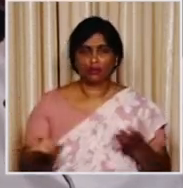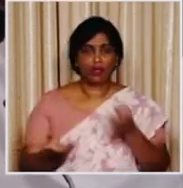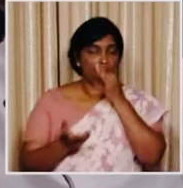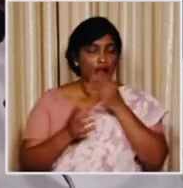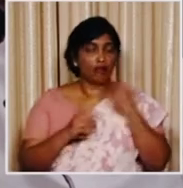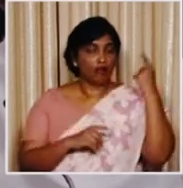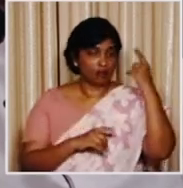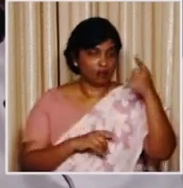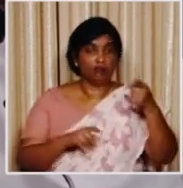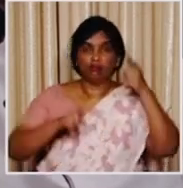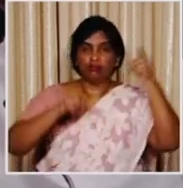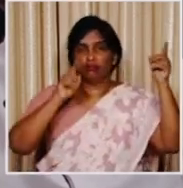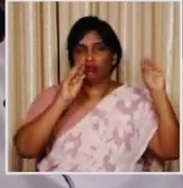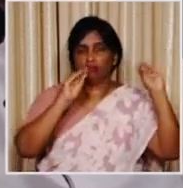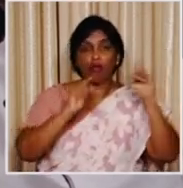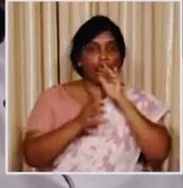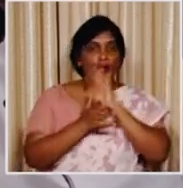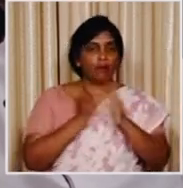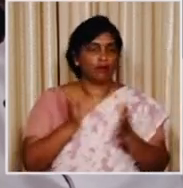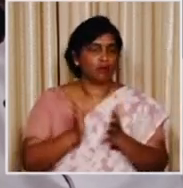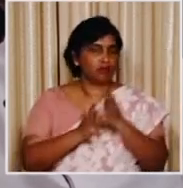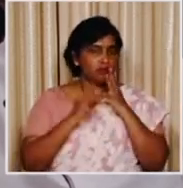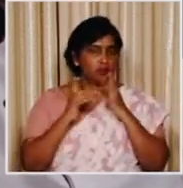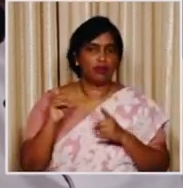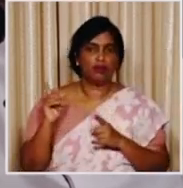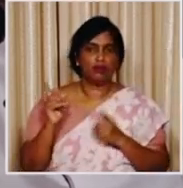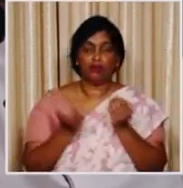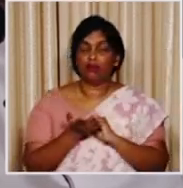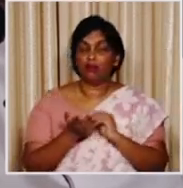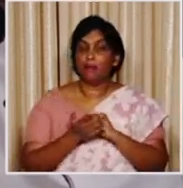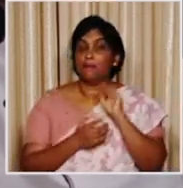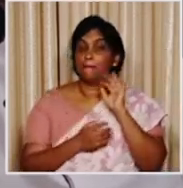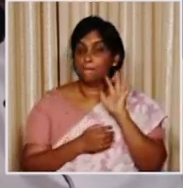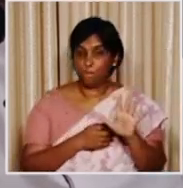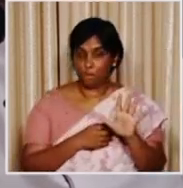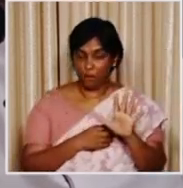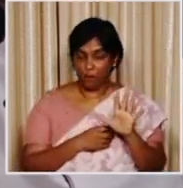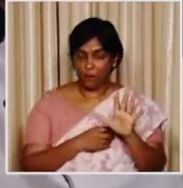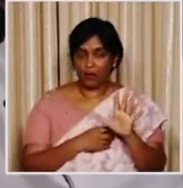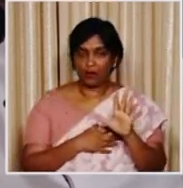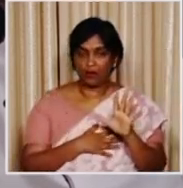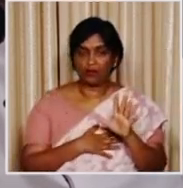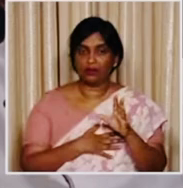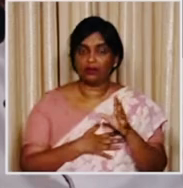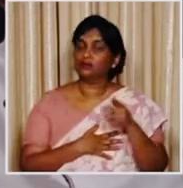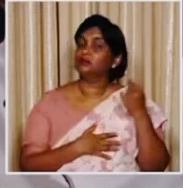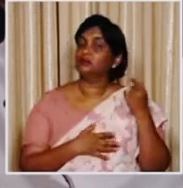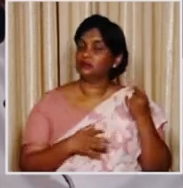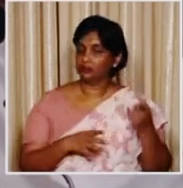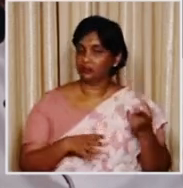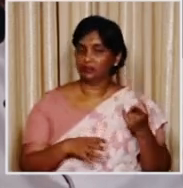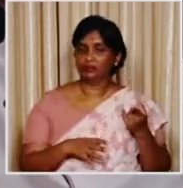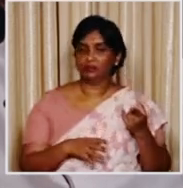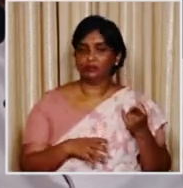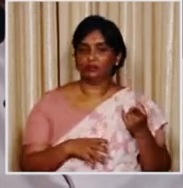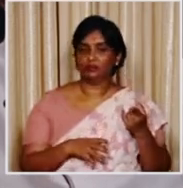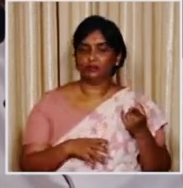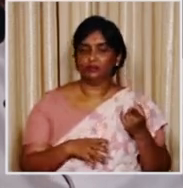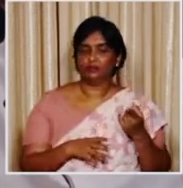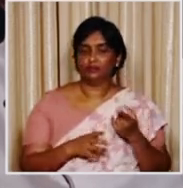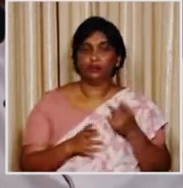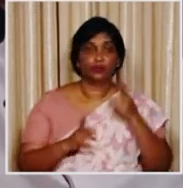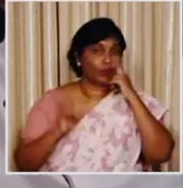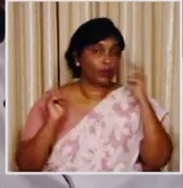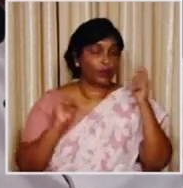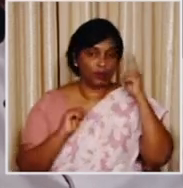ගිහිල්ලා අනිත් තැන්වල එච්චර කරලේ නැහැ. හම්බන්තොටම ගිහිල්ලා පස්වතාවක් කරලා තියෙනවා. මේ අනිතක බ්ලැක්පූල්